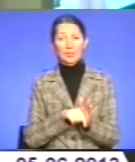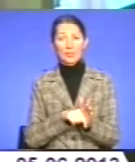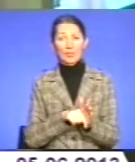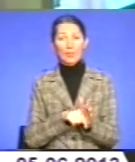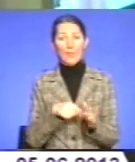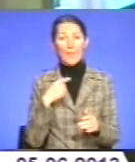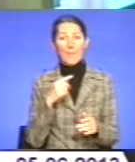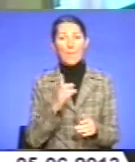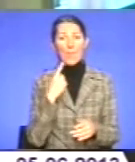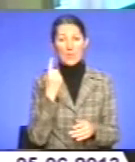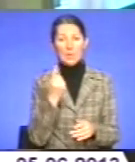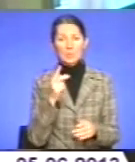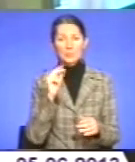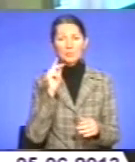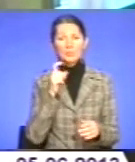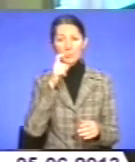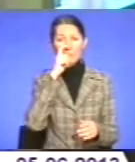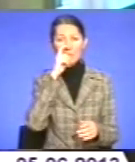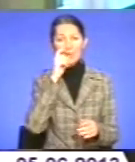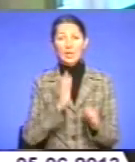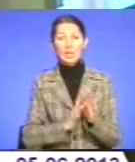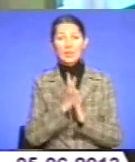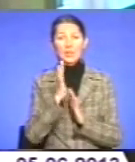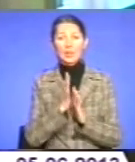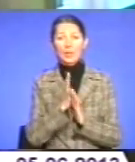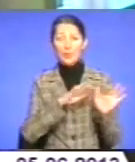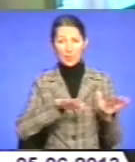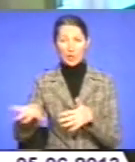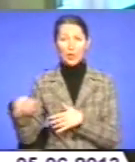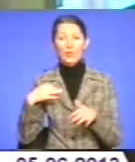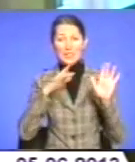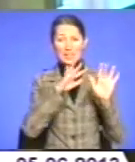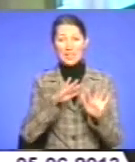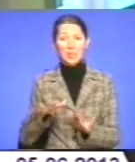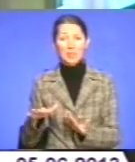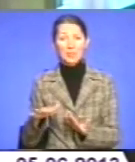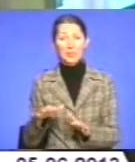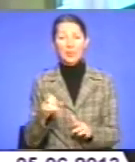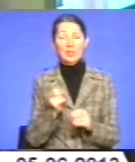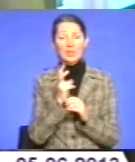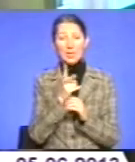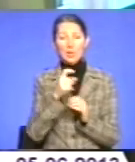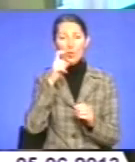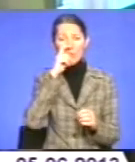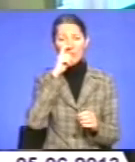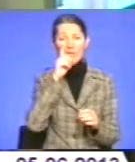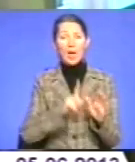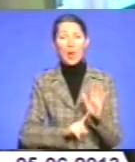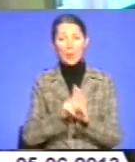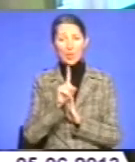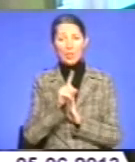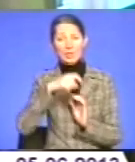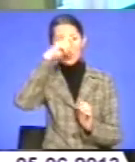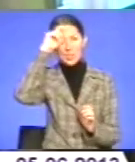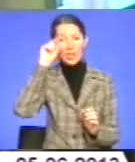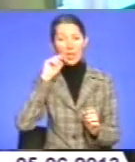в перших числах квітня зійшов сніг, а з 12 квітня почалася жара